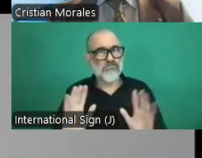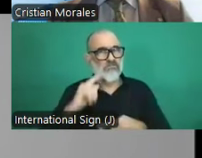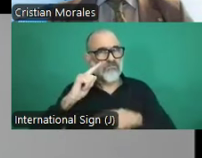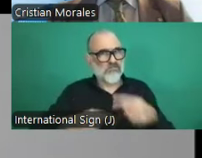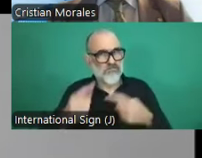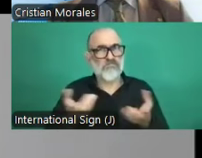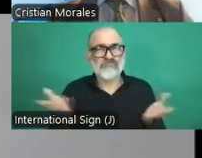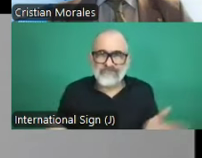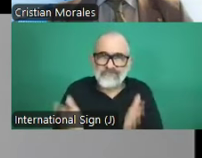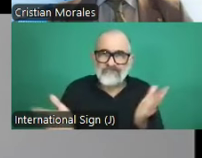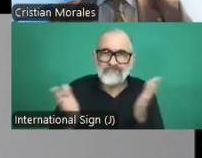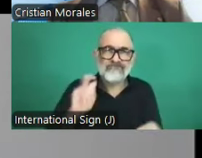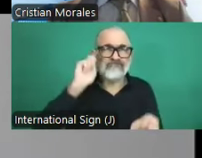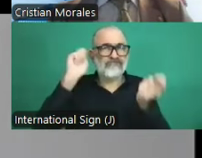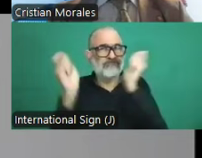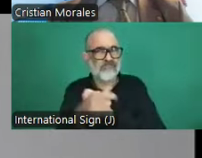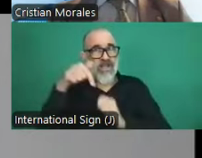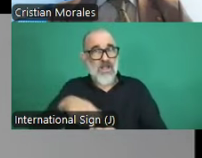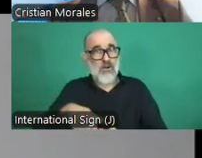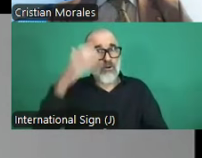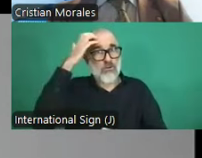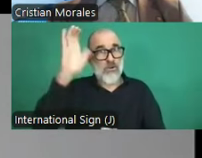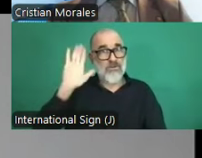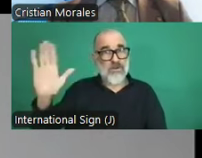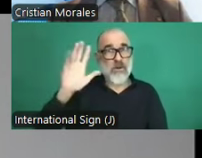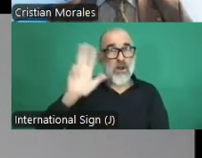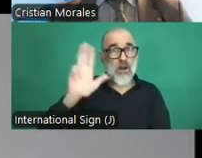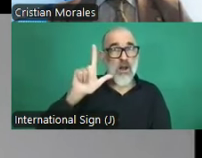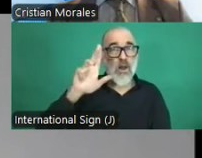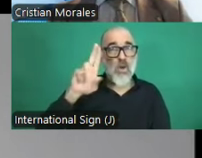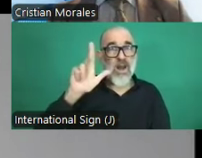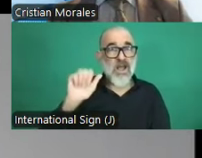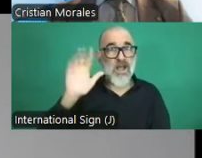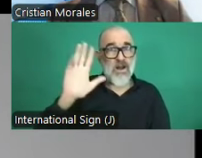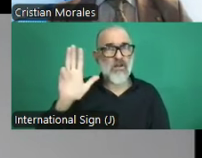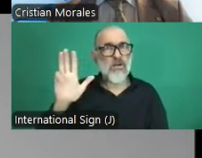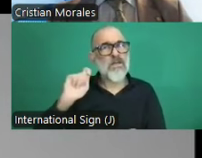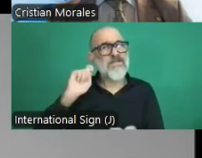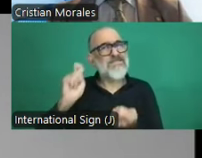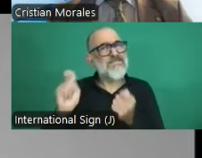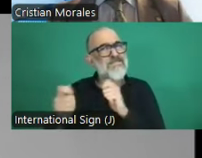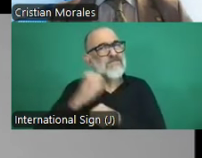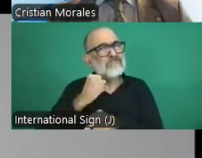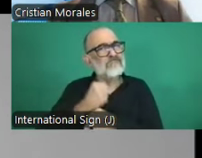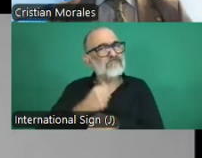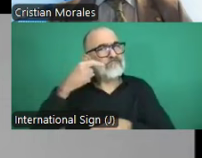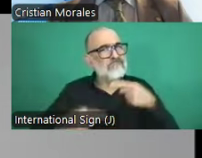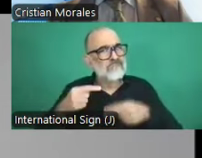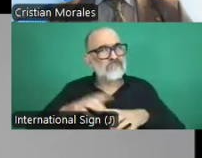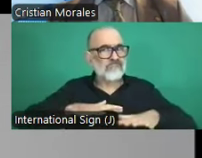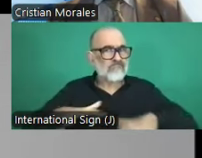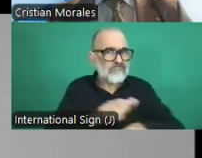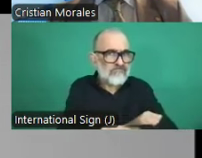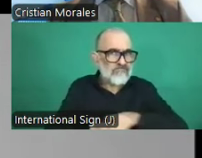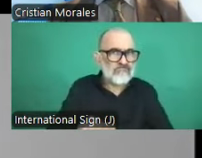recul de como ces programa politiques de protection DST-AIDS, sanitaire. programa de imunizações, transplantes, estratégia de saúde da família. Nous avons Com o actuellement